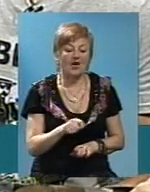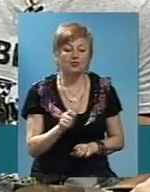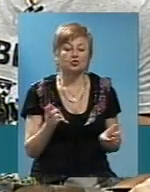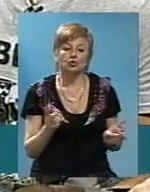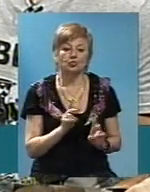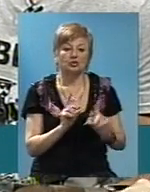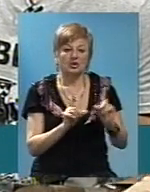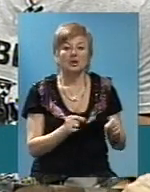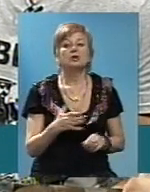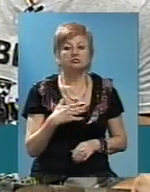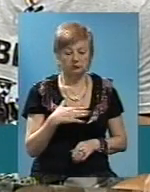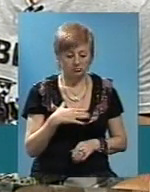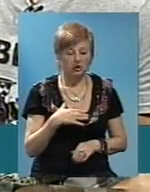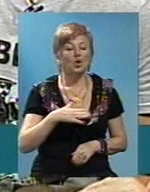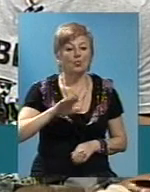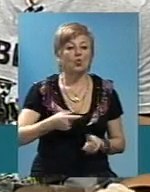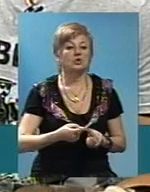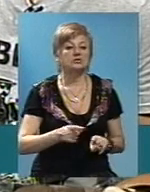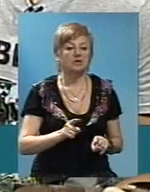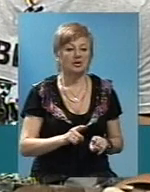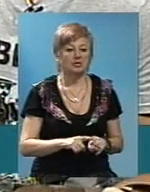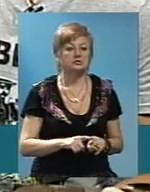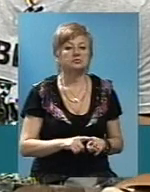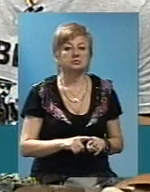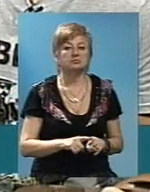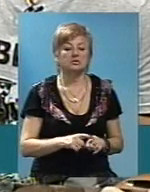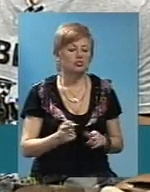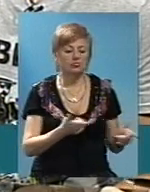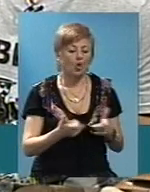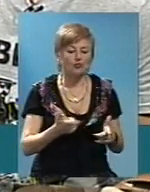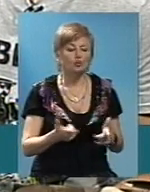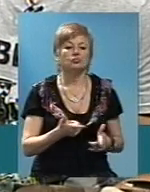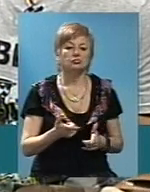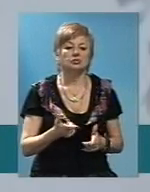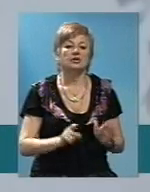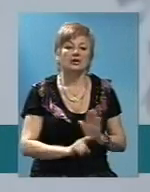І ми саме після цього стали активно готуватися.